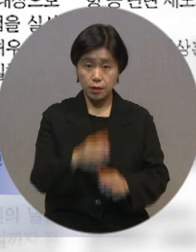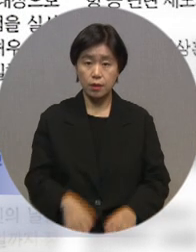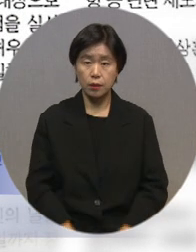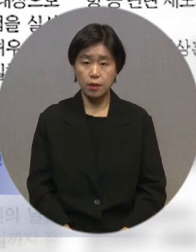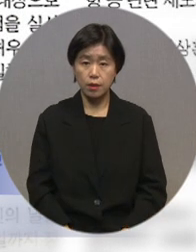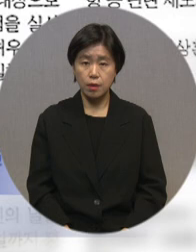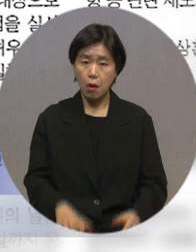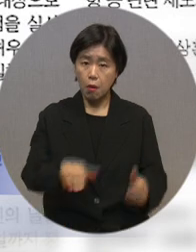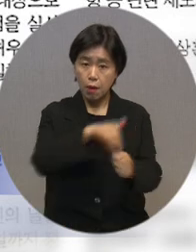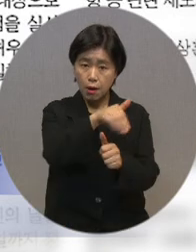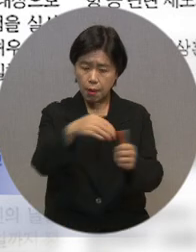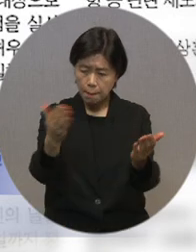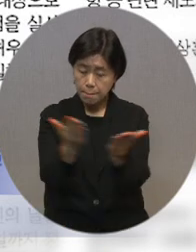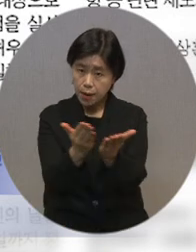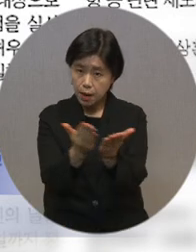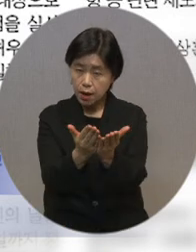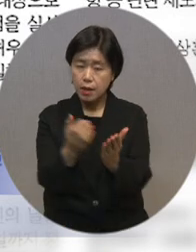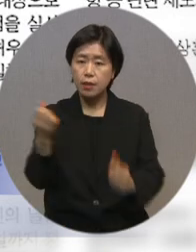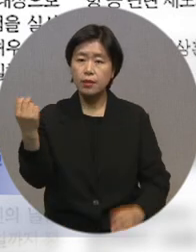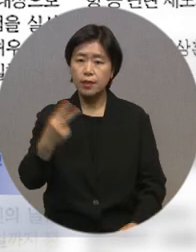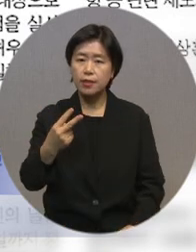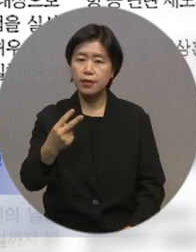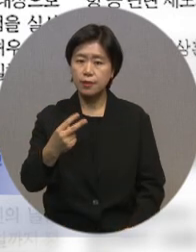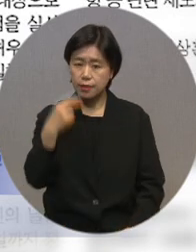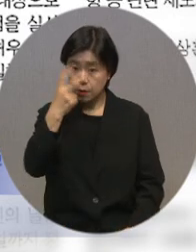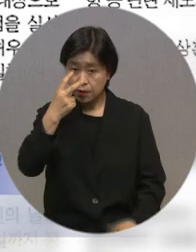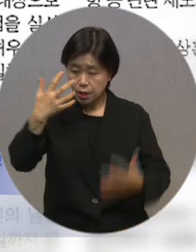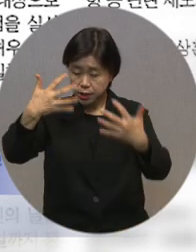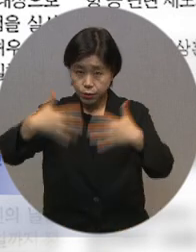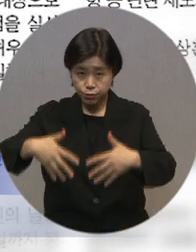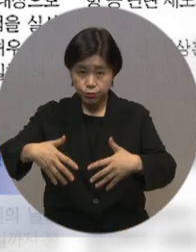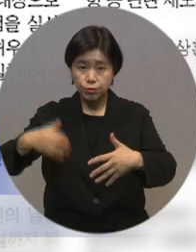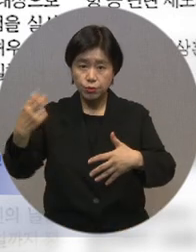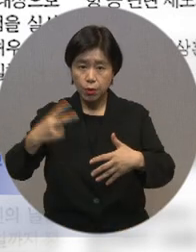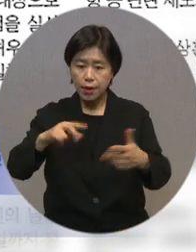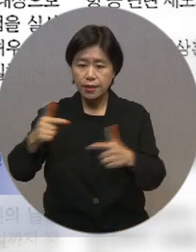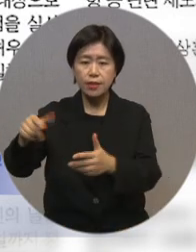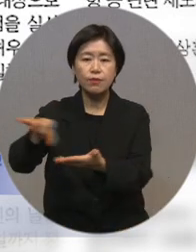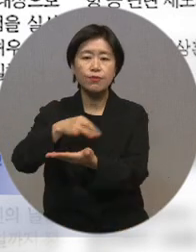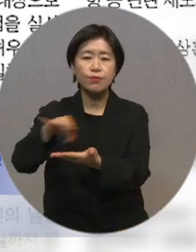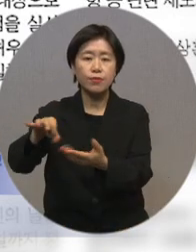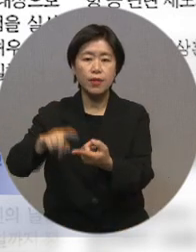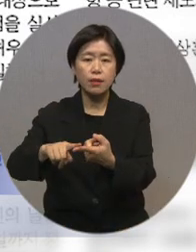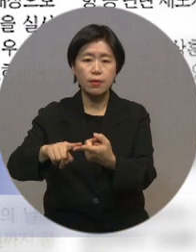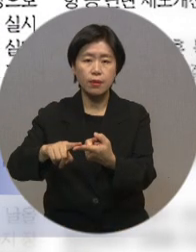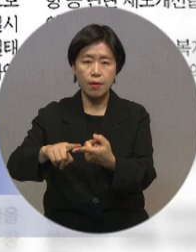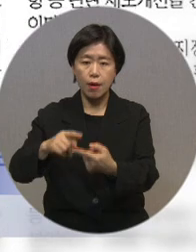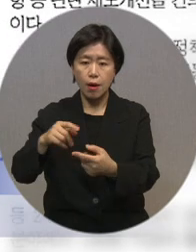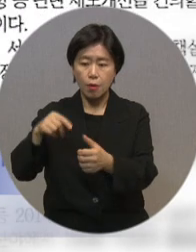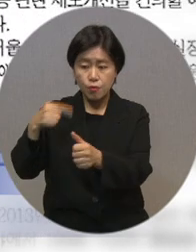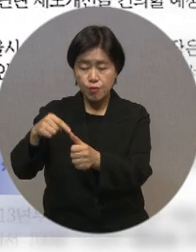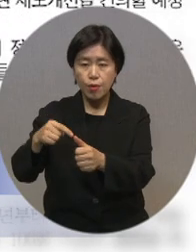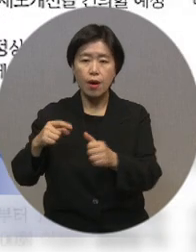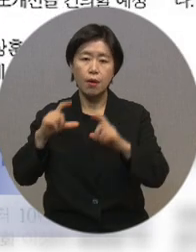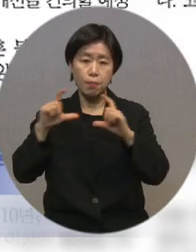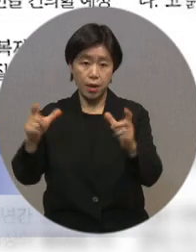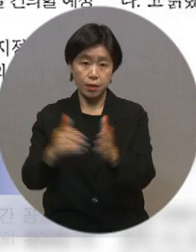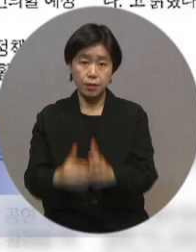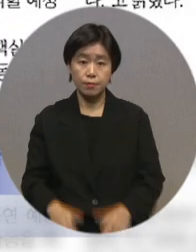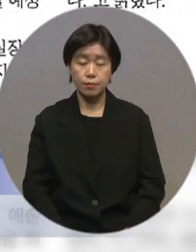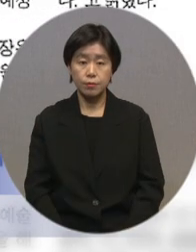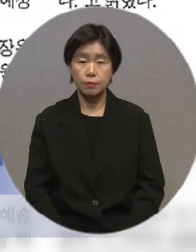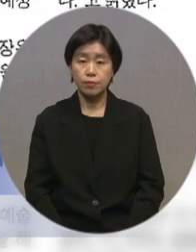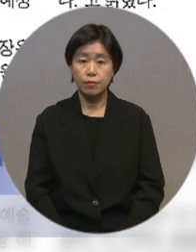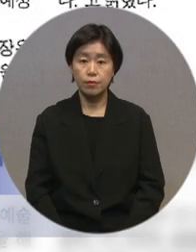서울시 여권에 맞는 재지정 심사 기준과 재무 회계 지침을 마련했습니다 서울시는 지정받은지